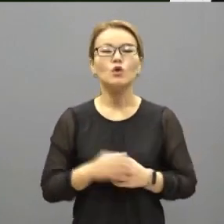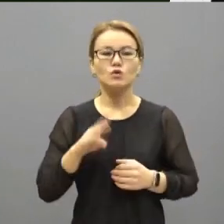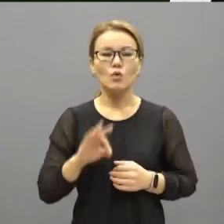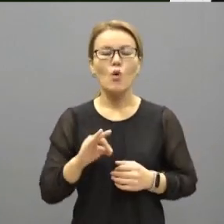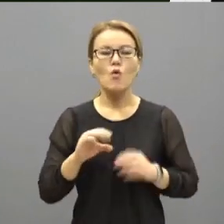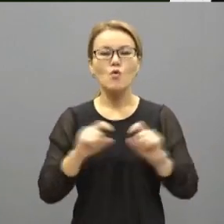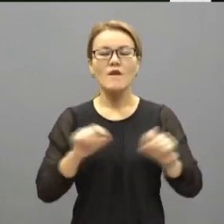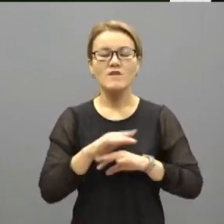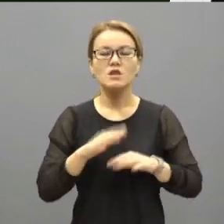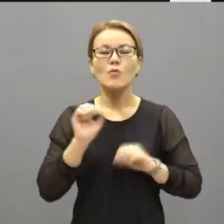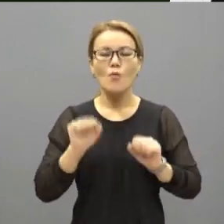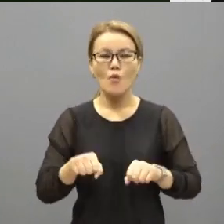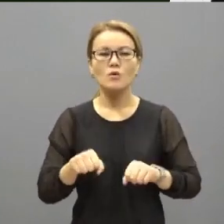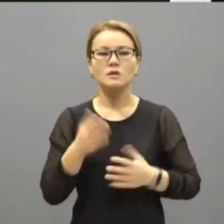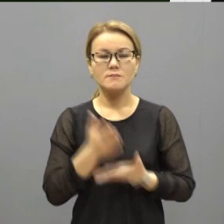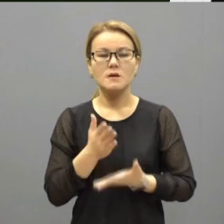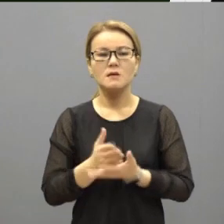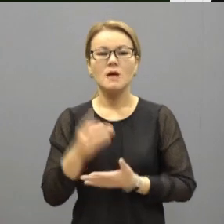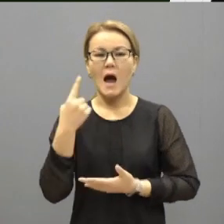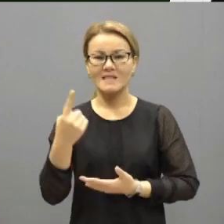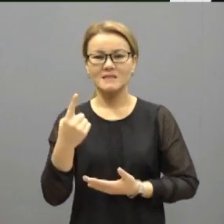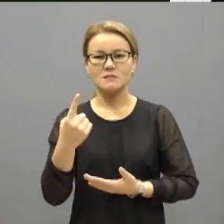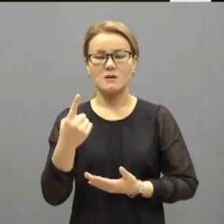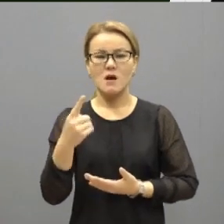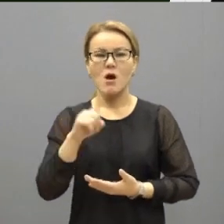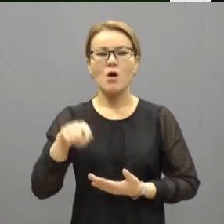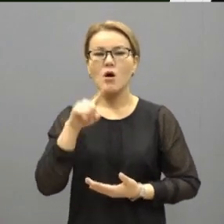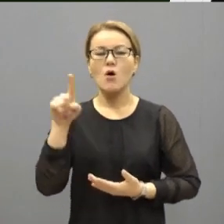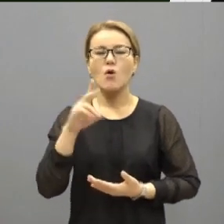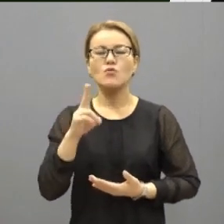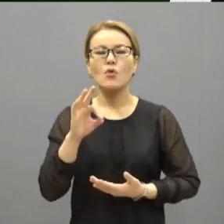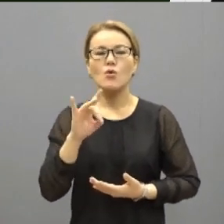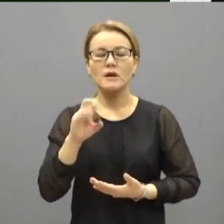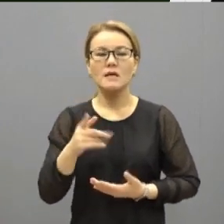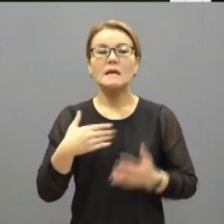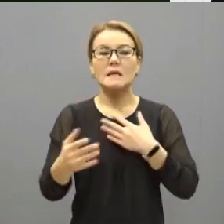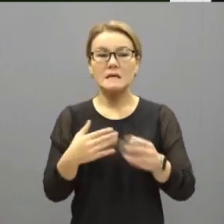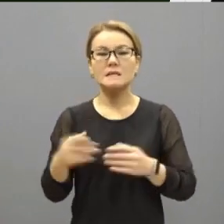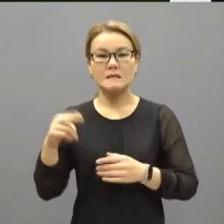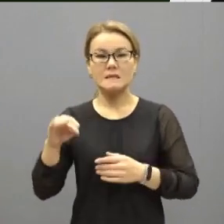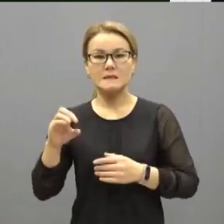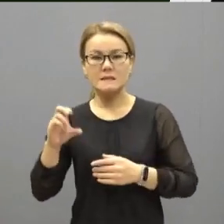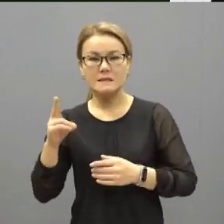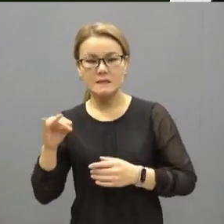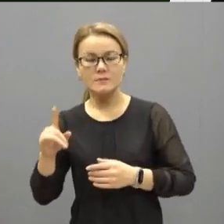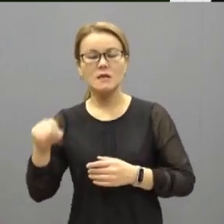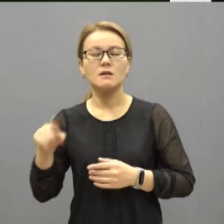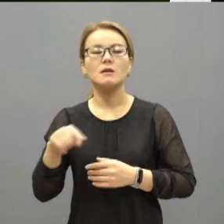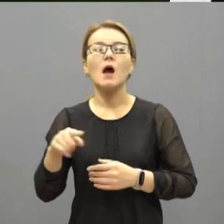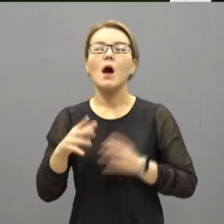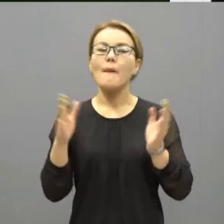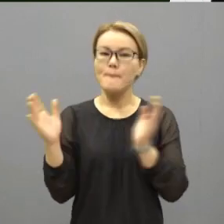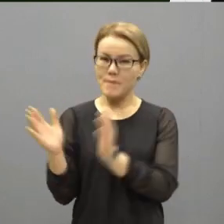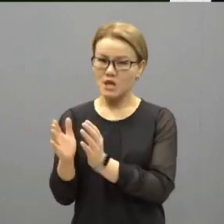будет иметь один единственный корень. Ну и если дискриминант меньше нуля,